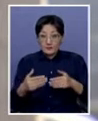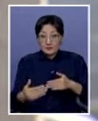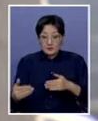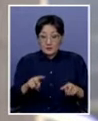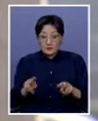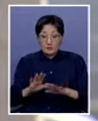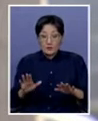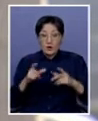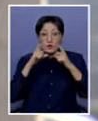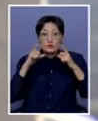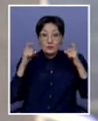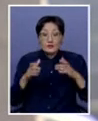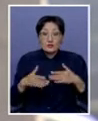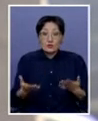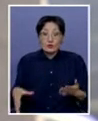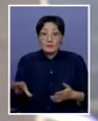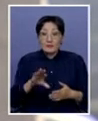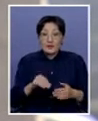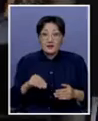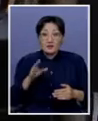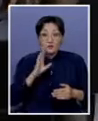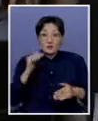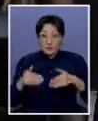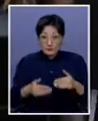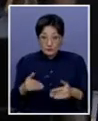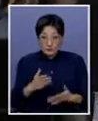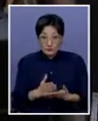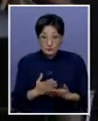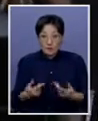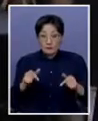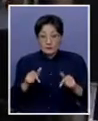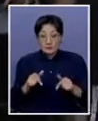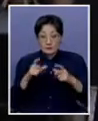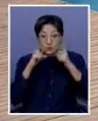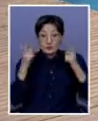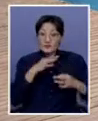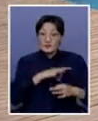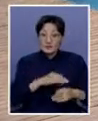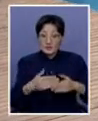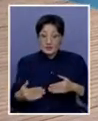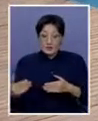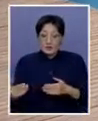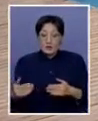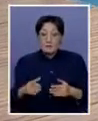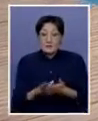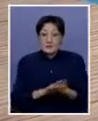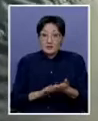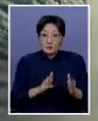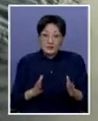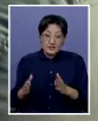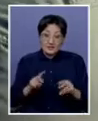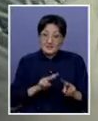жаңа беттерінде бетперделер жоқ, бәрі суда түсіп жүрген. Сондай-ақ бұл жерде маска тағу, арақашықтық, дезинфекциялық